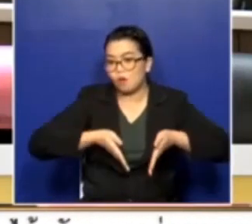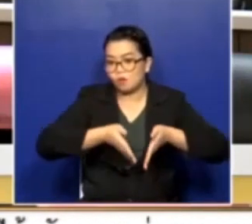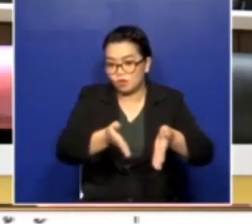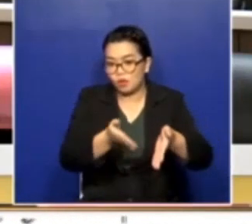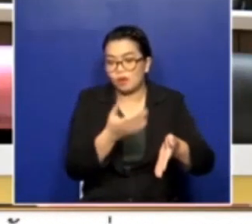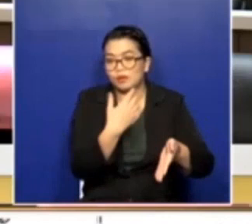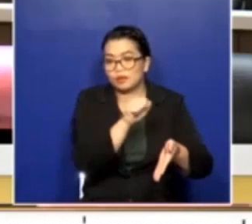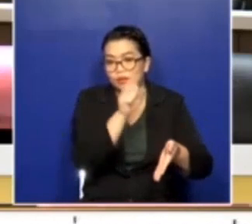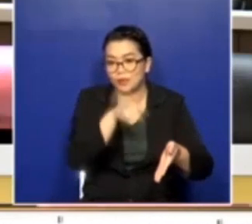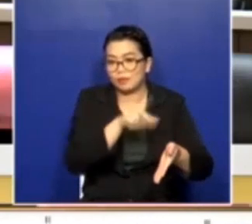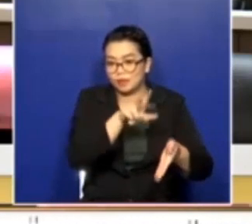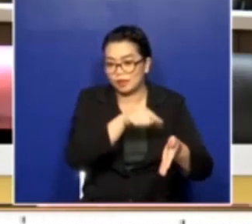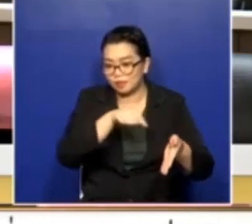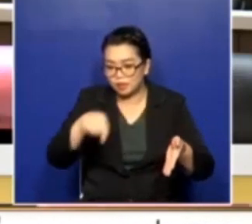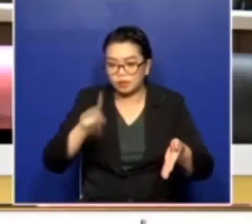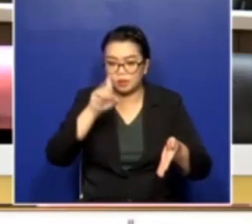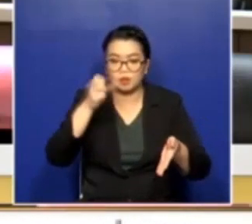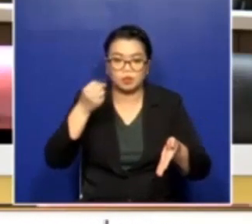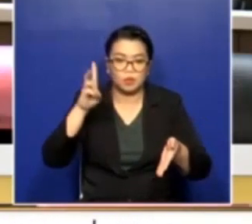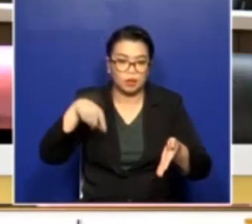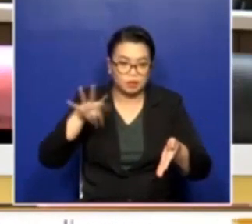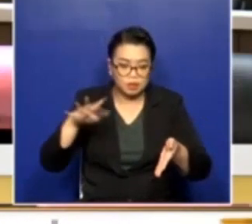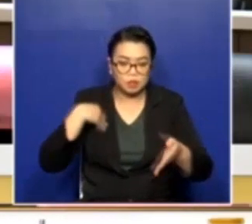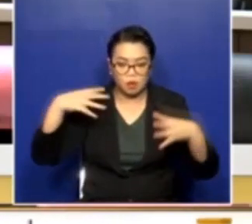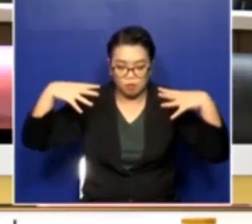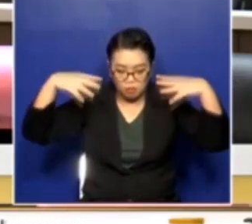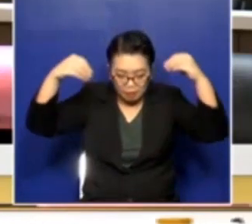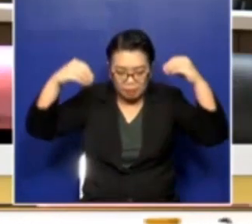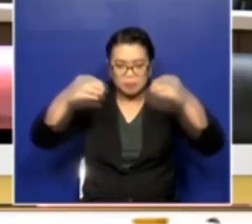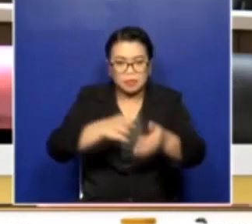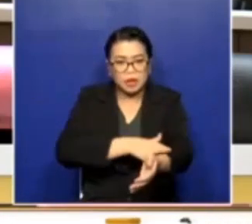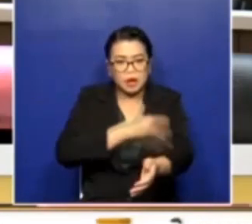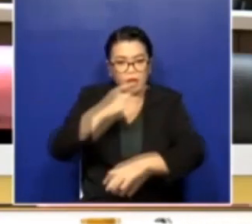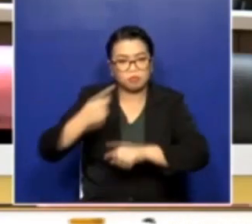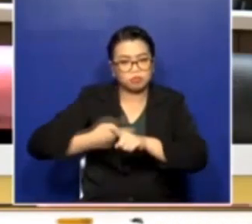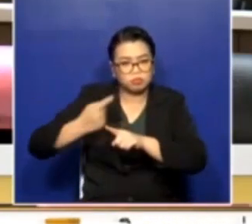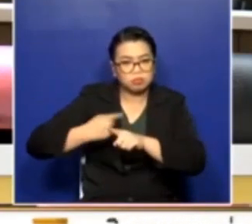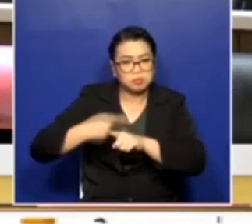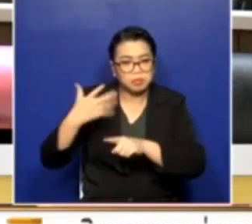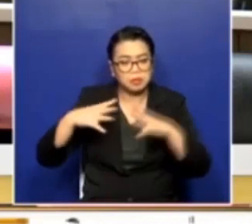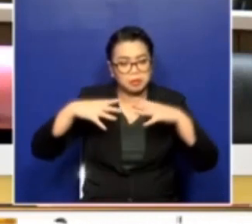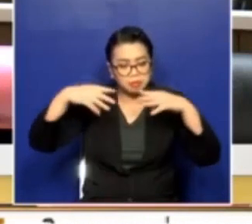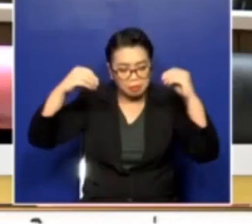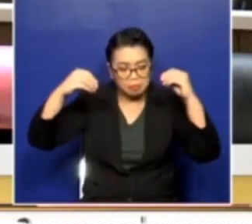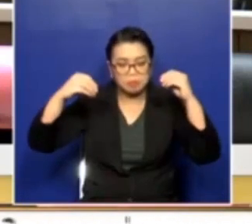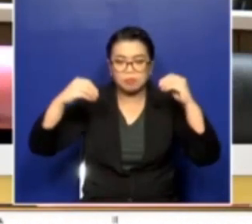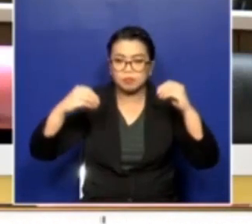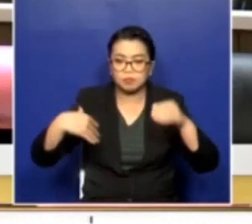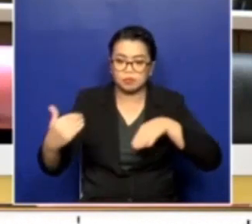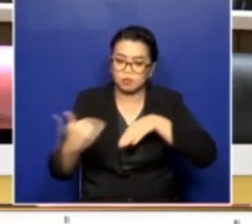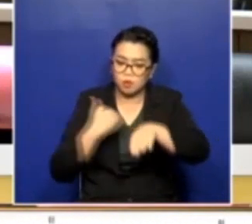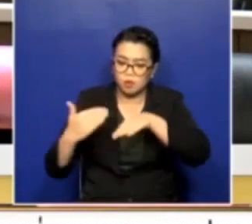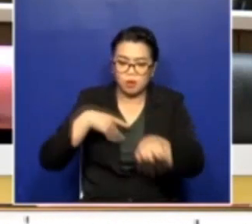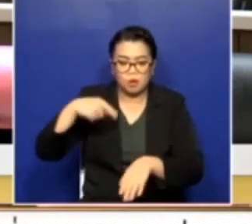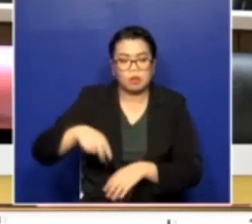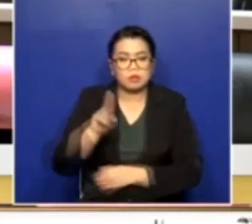ชรเกษม116/4ซึ่งทั้ง2จุดดังกล่าวมีปัญหาไฟดับมาเป็นเวลานานหลายเดือนมีประชาชนใช้เส้นทางสัญจรริมถนนเพ